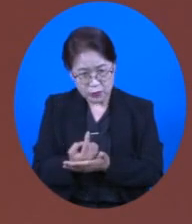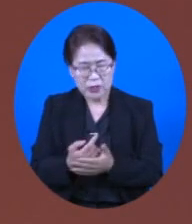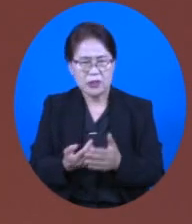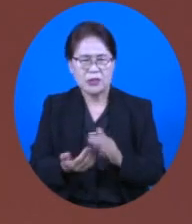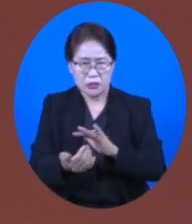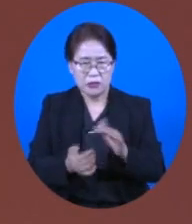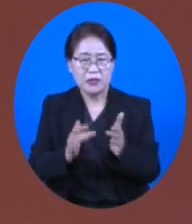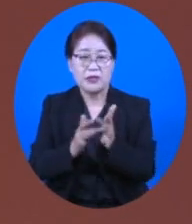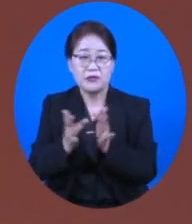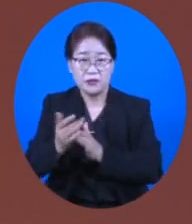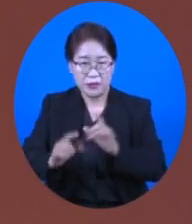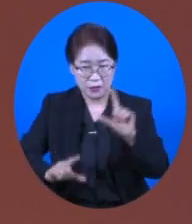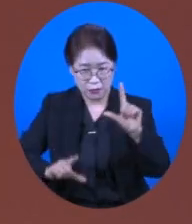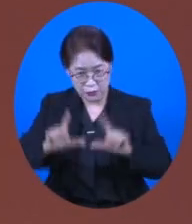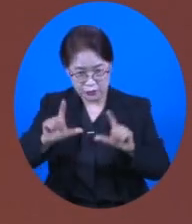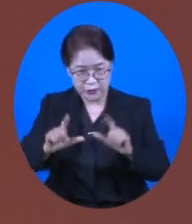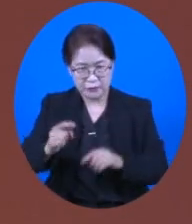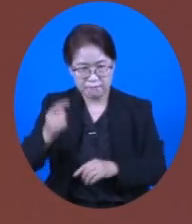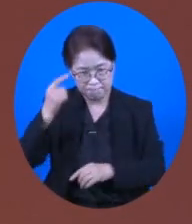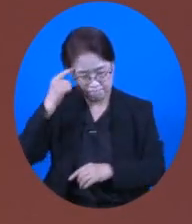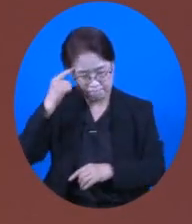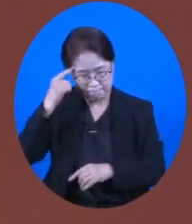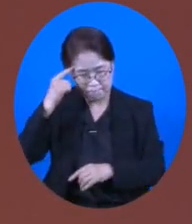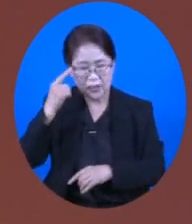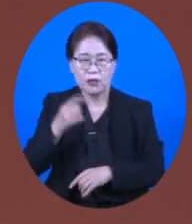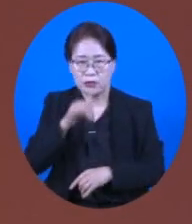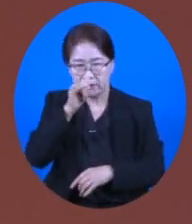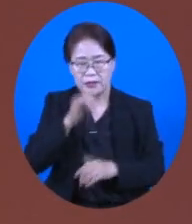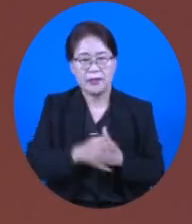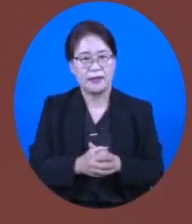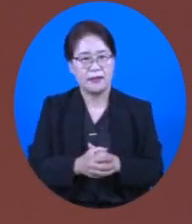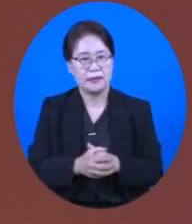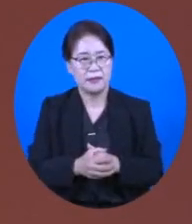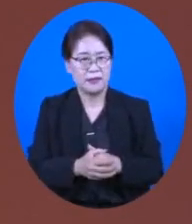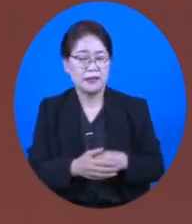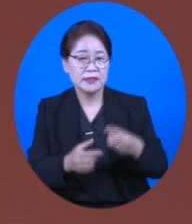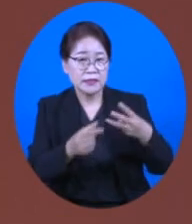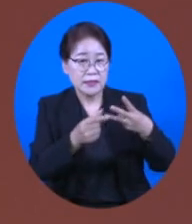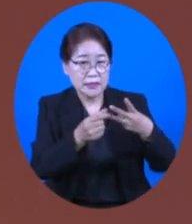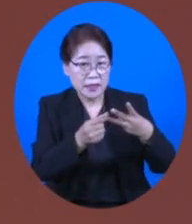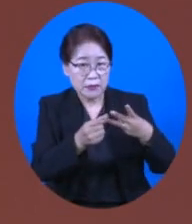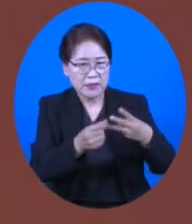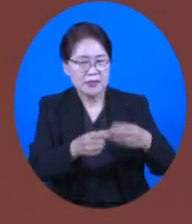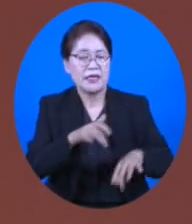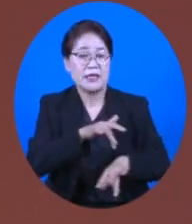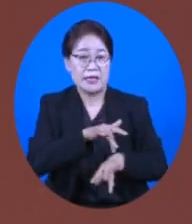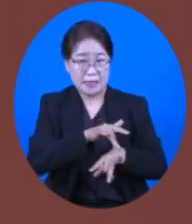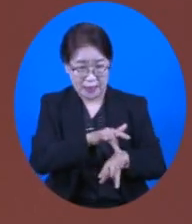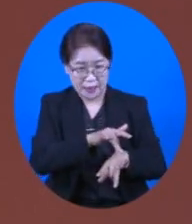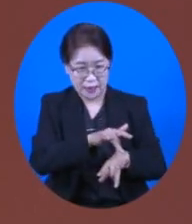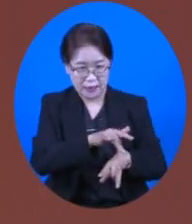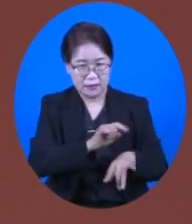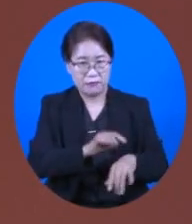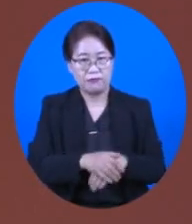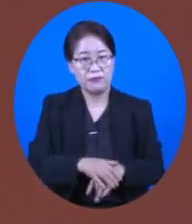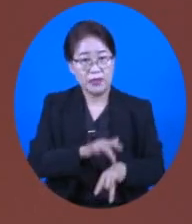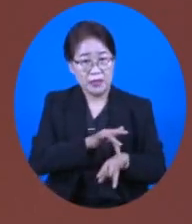합니다. 세 번째로 등장하는 존재가 누구죠? 사탄입니다. 여러분, 사탄은요